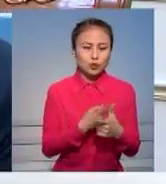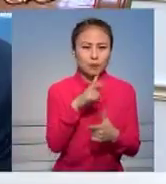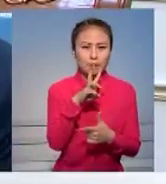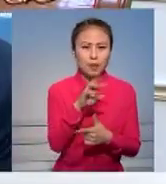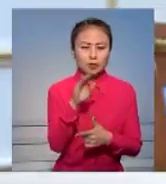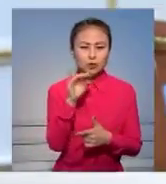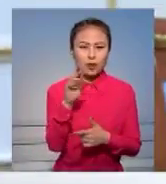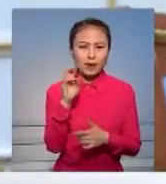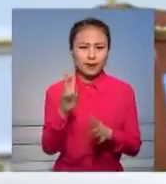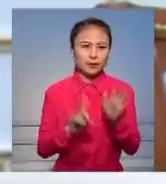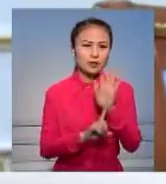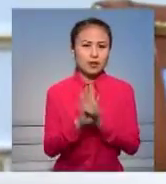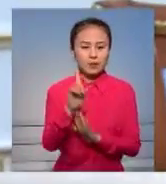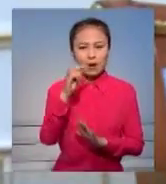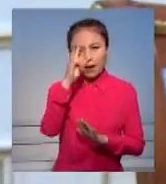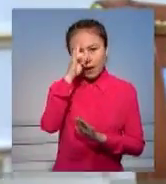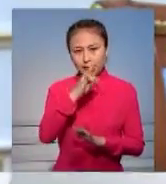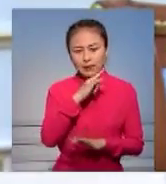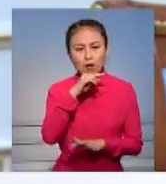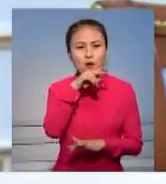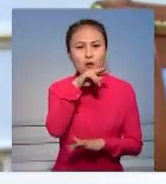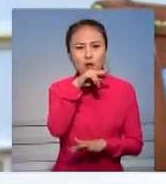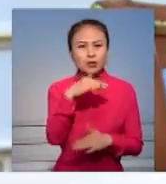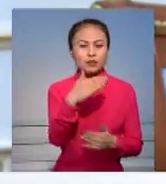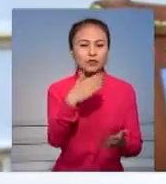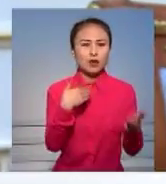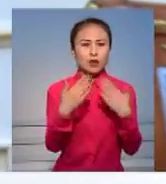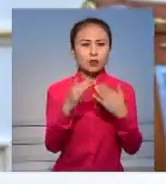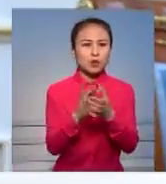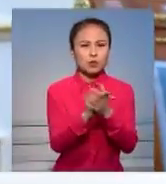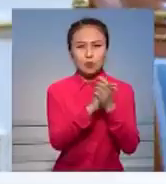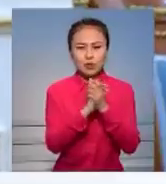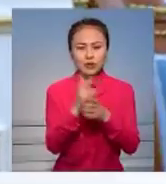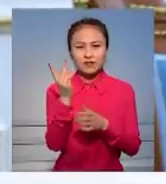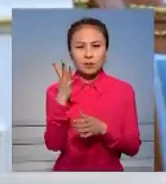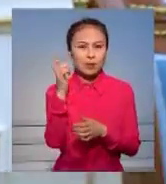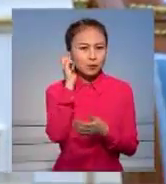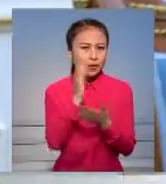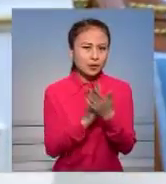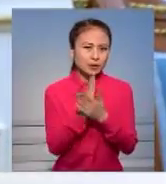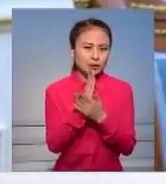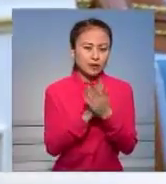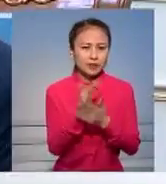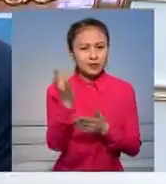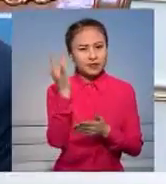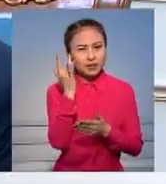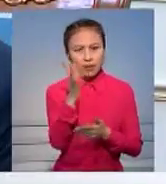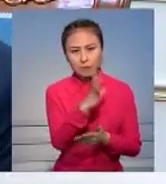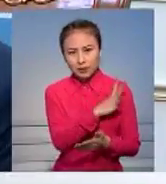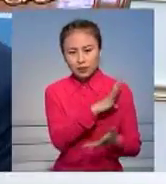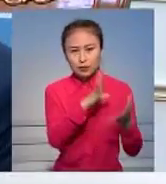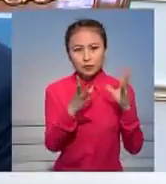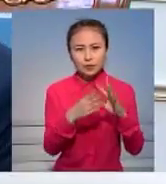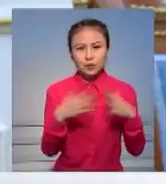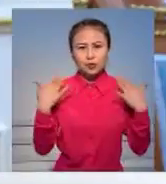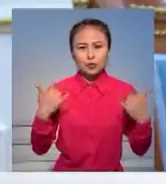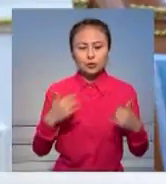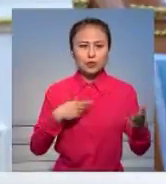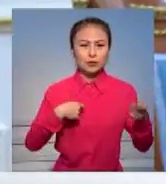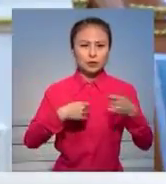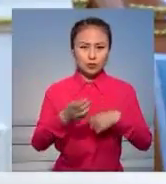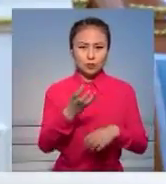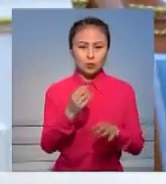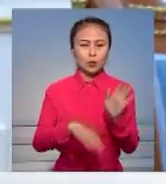Чжэ Ин мырза Қазақстан мен Кореяның достық қарым-қатынасы 25 жылда жан-жақты дамыған, және арадағы әріптестікті одан